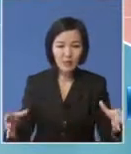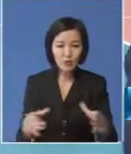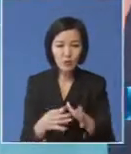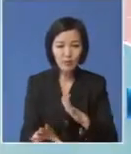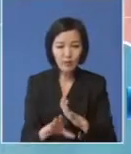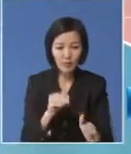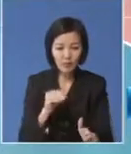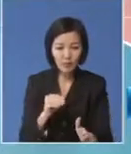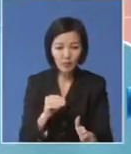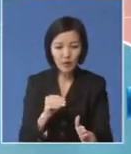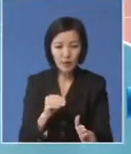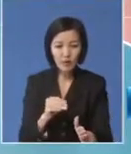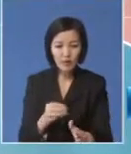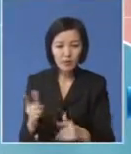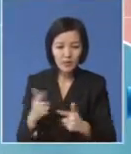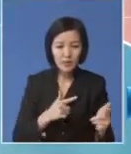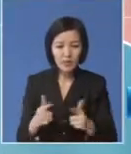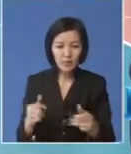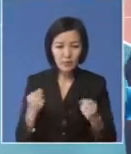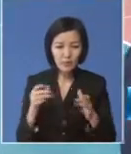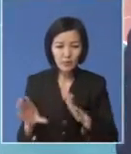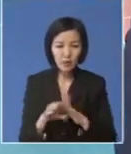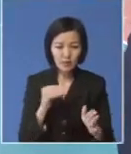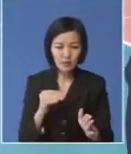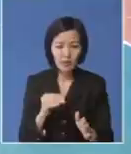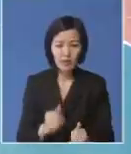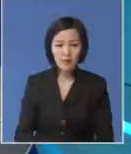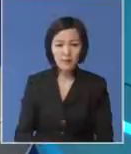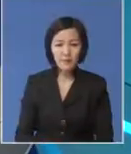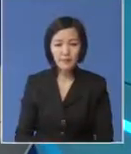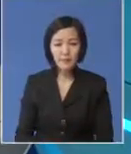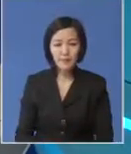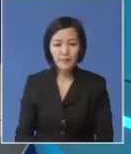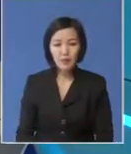республиканың құрама командасына дайын спортшыларды іріктеу ойындары салынады.